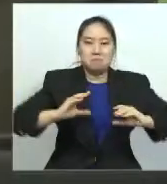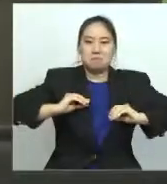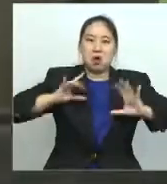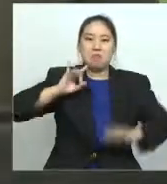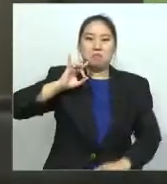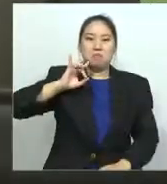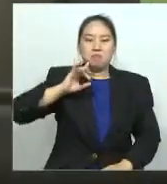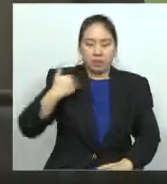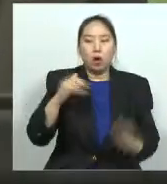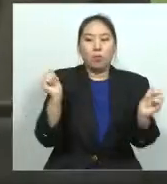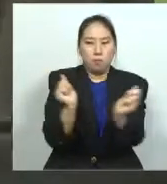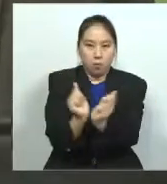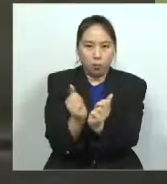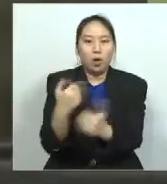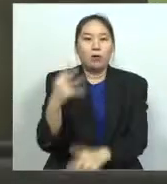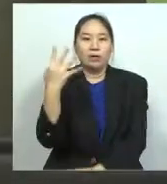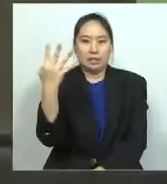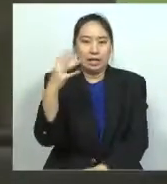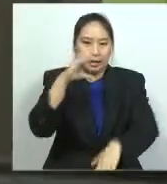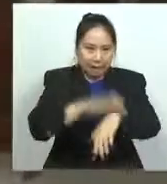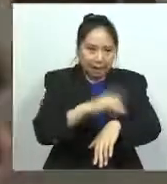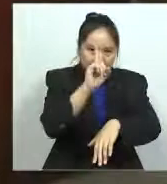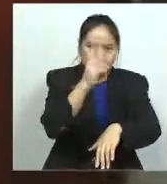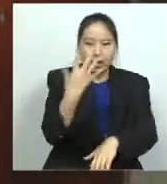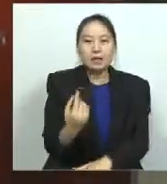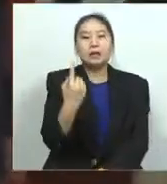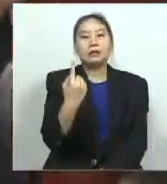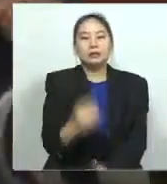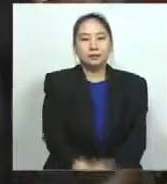ยเข้ามอบตัวแล้ว4คนจับกุม1คนตอนนี้เหลืออีก1คนค่ะ